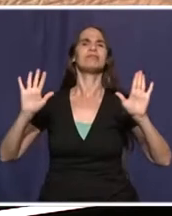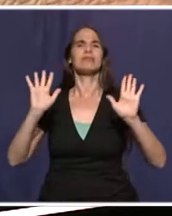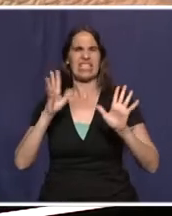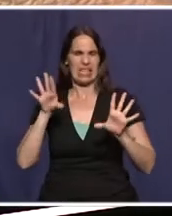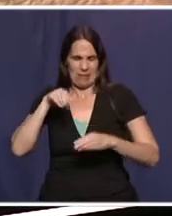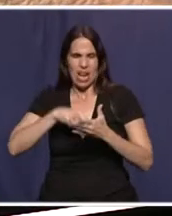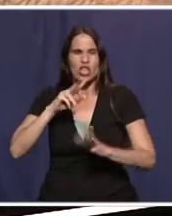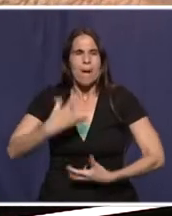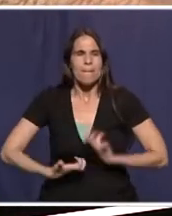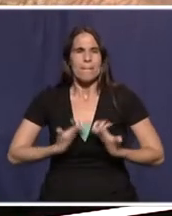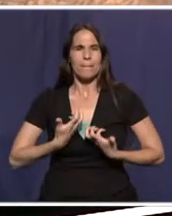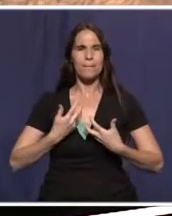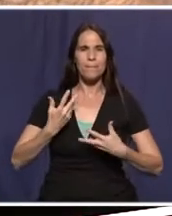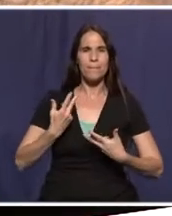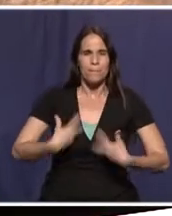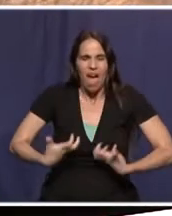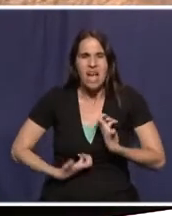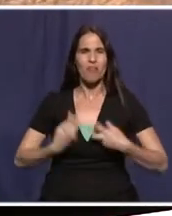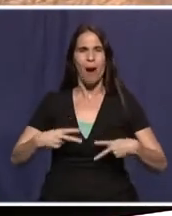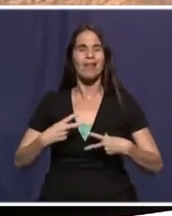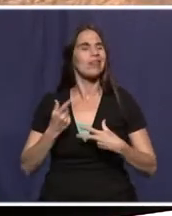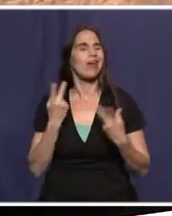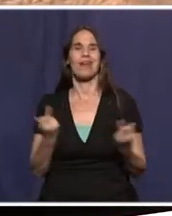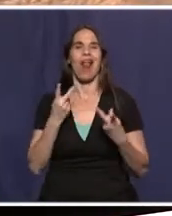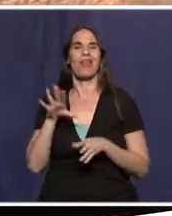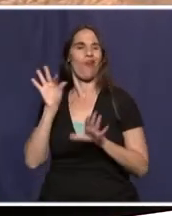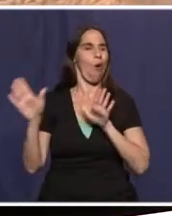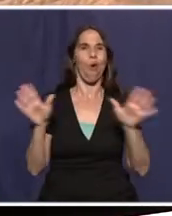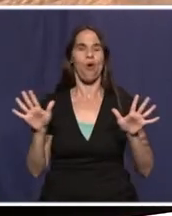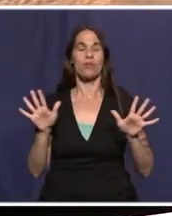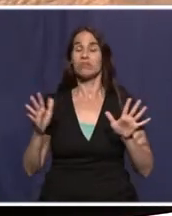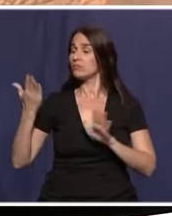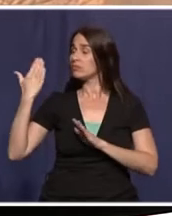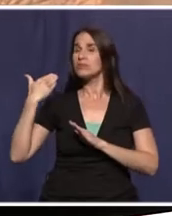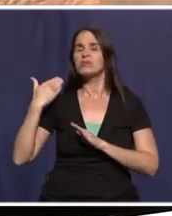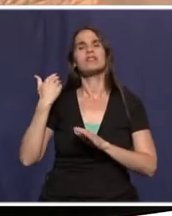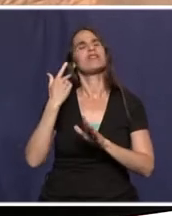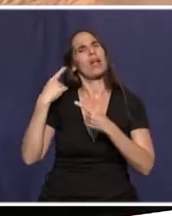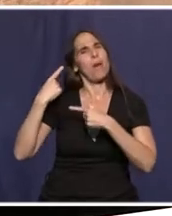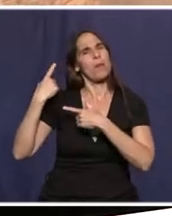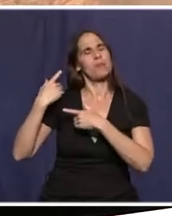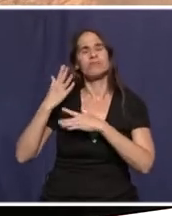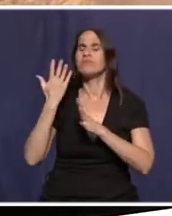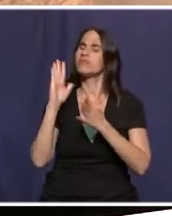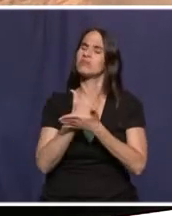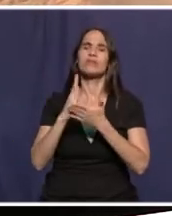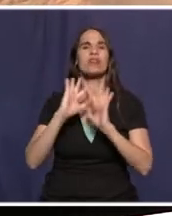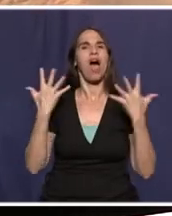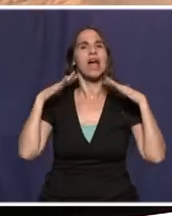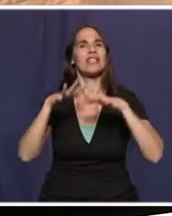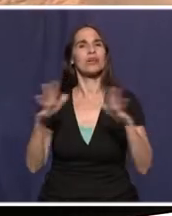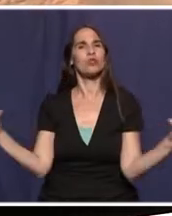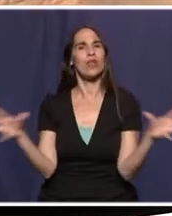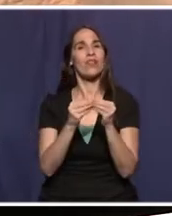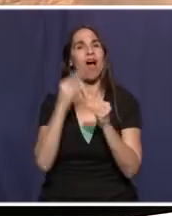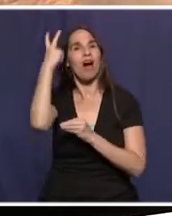וכעס. ביום ראשון האחרון, לאחר מספר ימים לא קלים, יצאנו לעצרת משותפת, יהודים וערבים, כאשר אנו קוראים